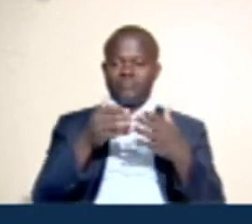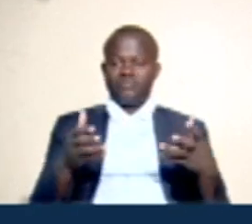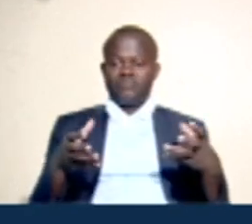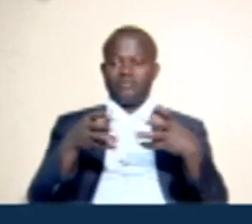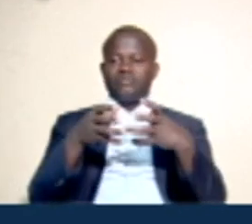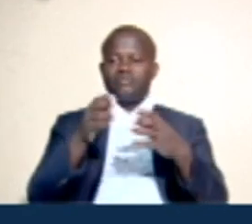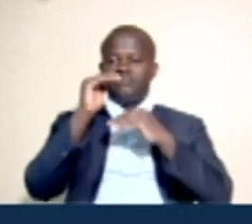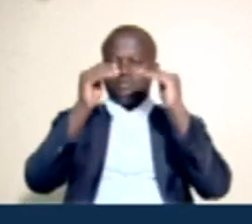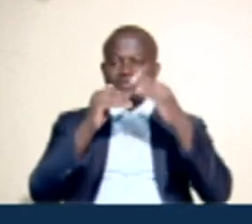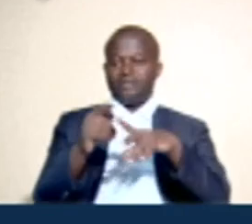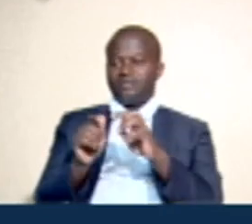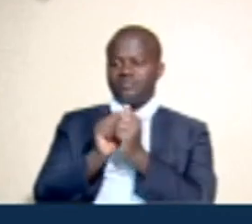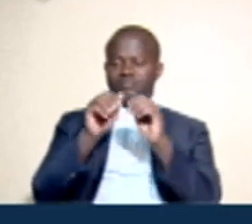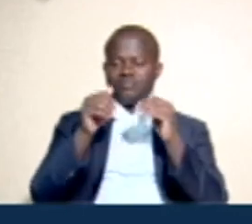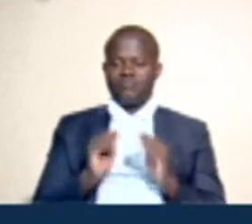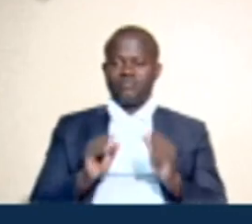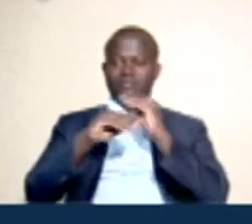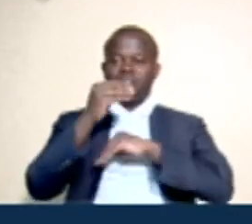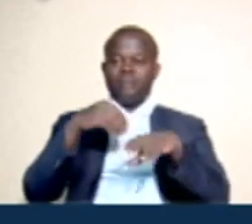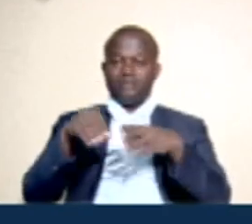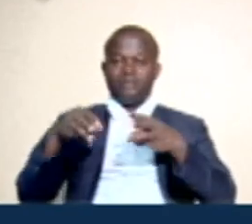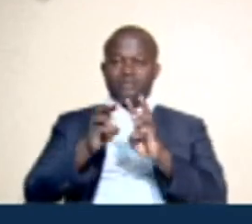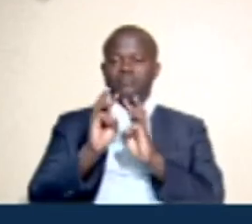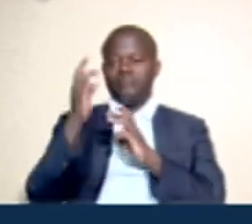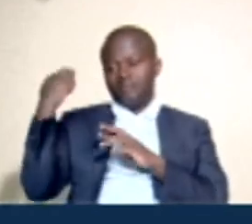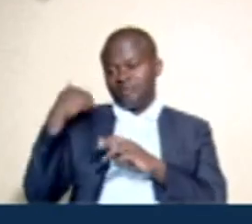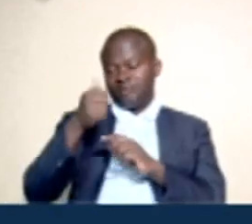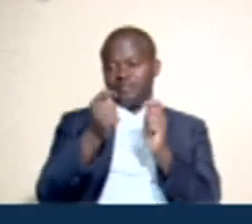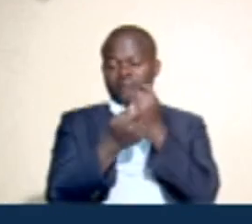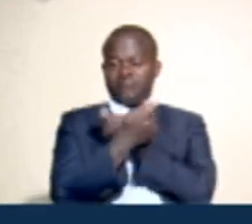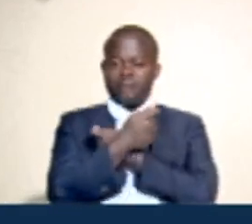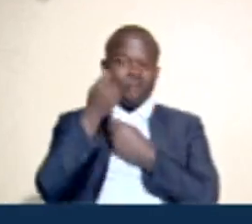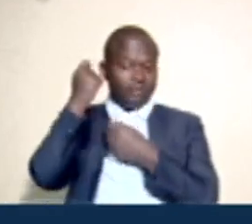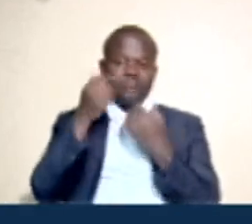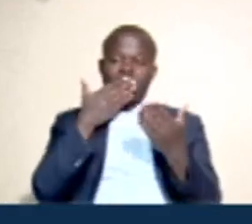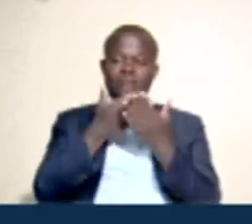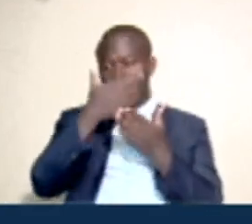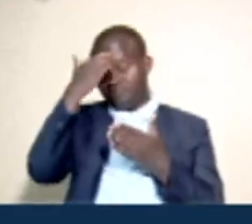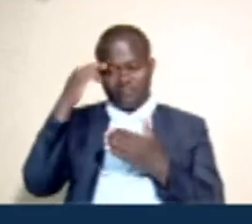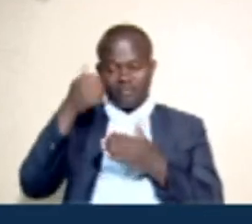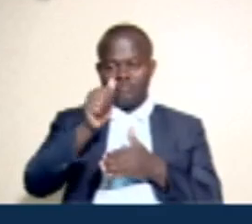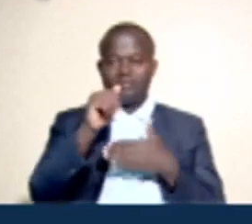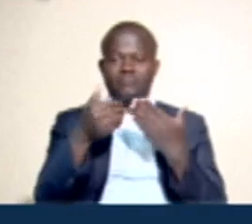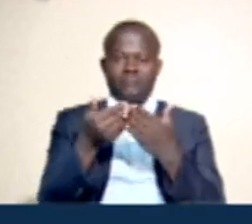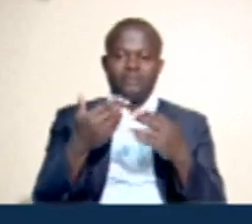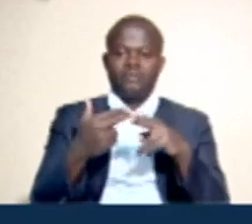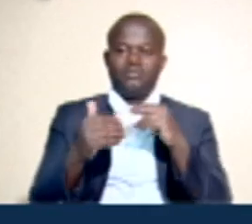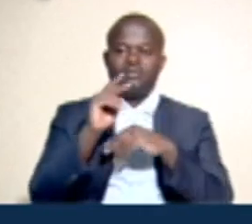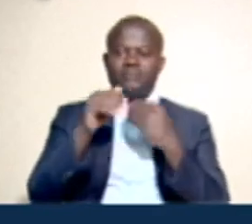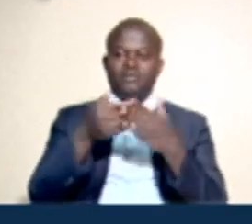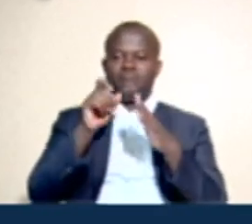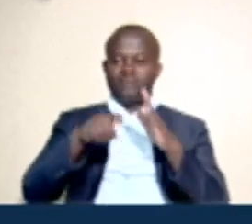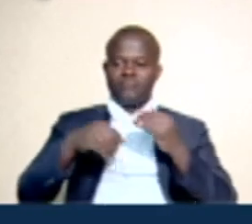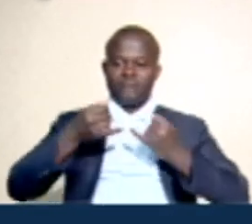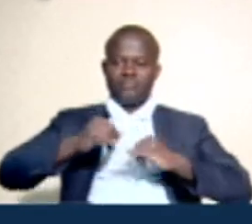inzego zitandukanye zirimo abahinzi n'abacuruzi ku buryo abarebwa neza impinduka bumva neza impamvu zabyo, bityo ko abantu bose bakwiye